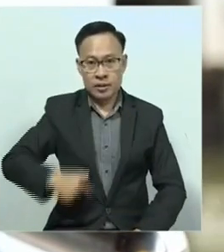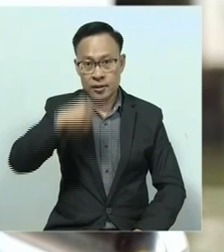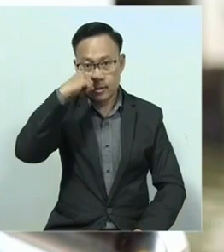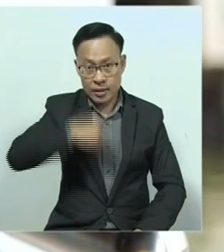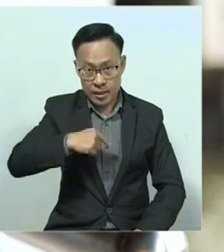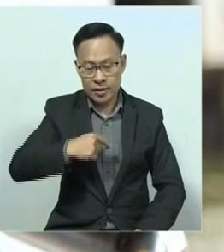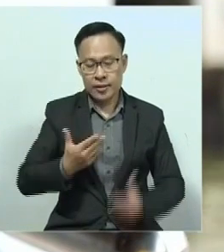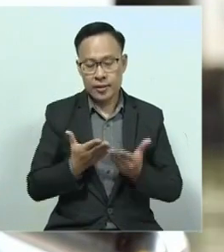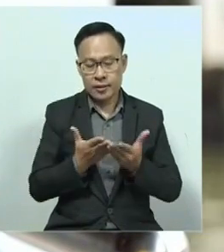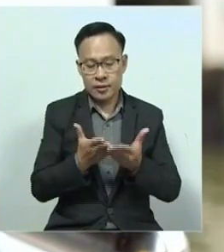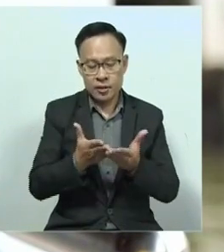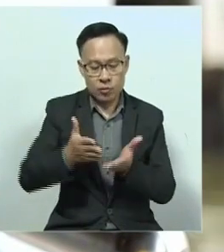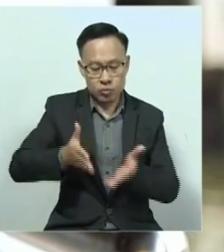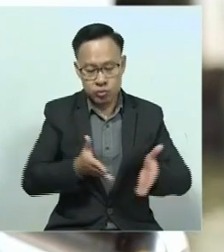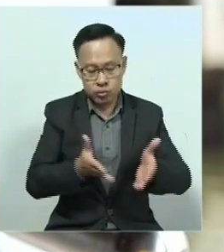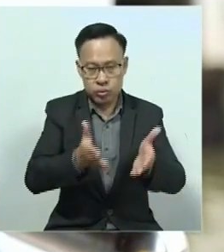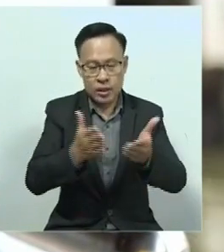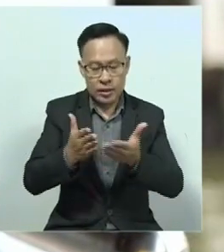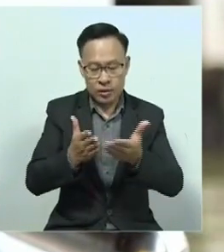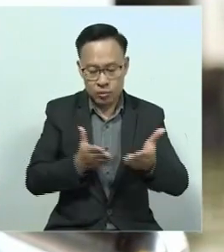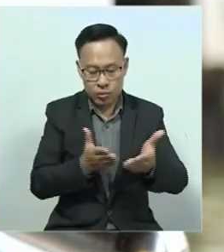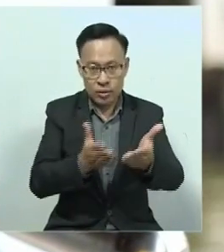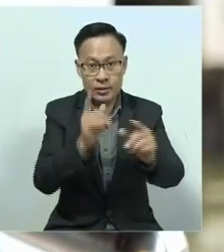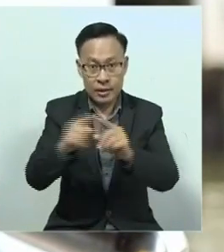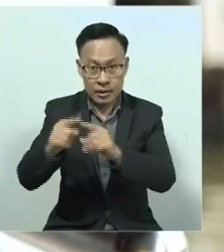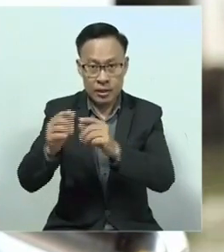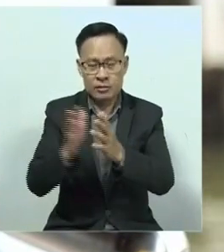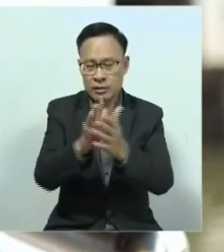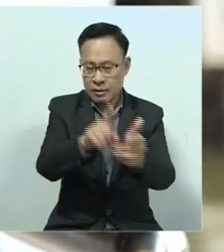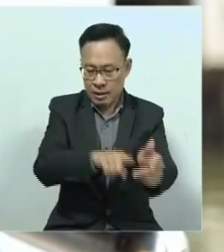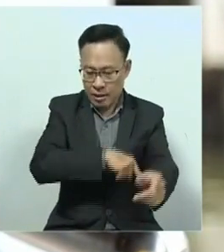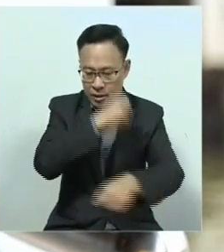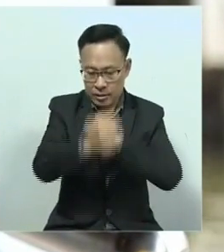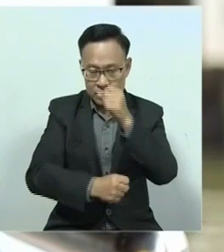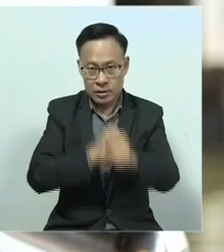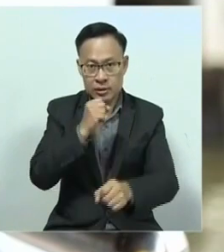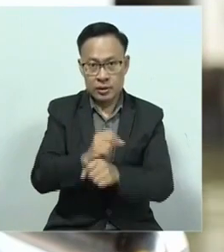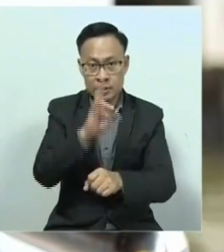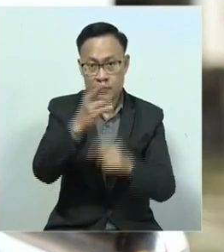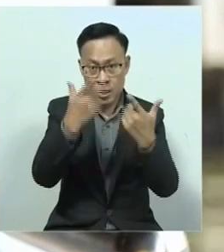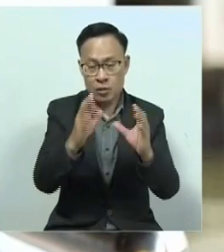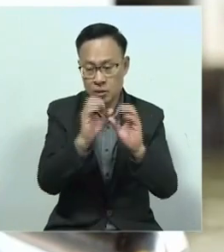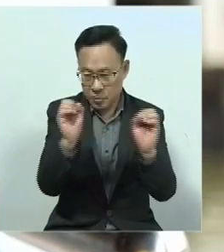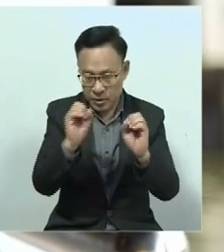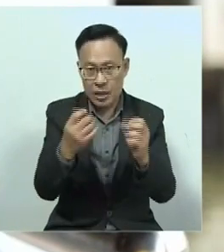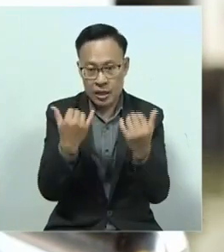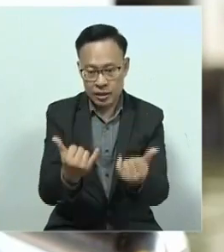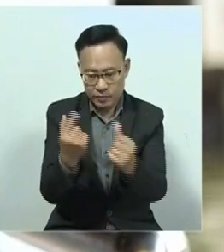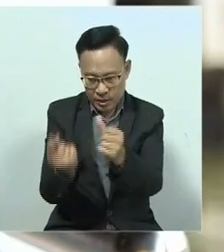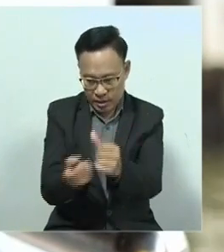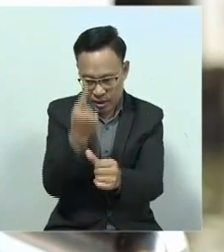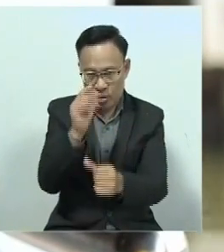าตราทางชลมารคซึ่งว่างเว้นจากการได้ชื่นชมมาถึง7ปีแล้วและเป็นครั้งแรกในรัชกาลปัจจุบัน